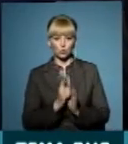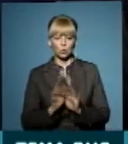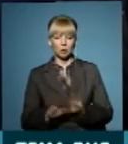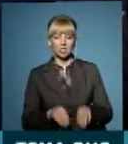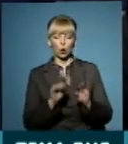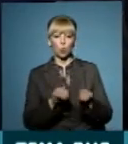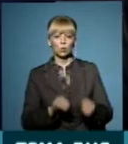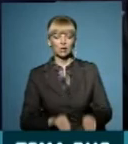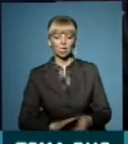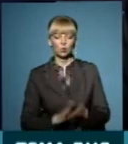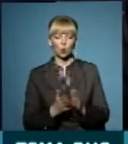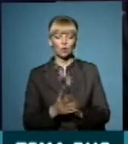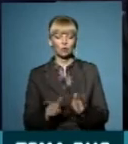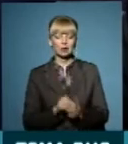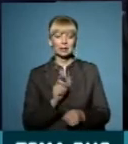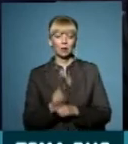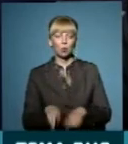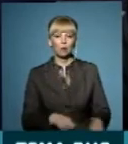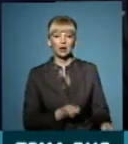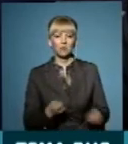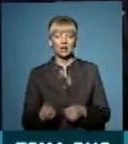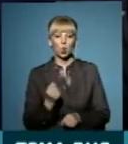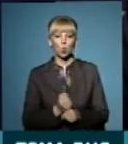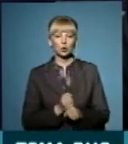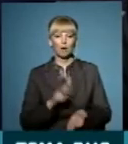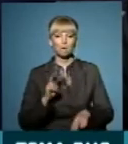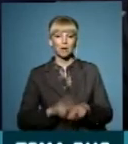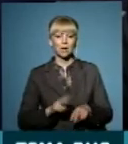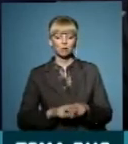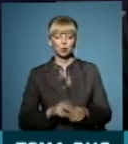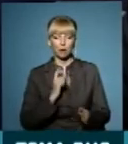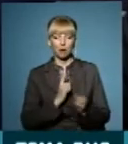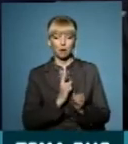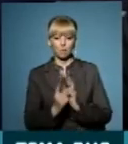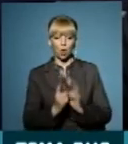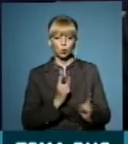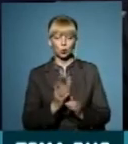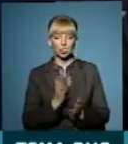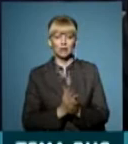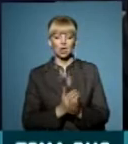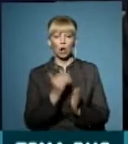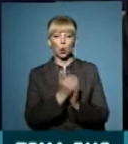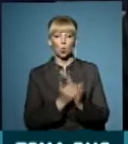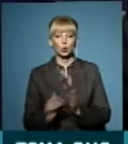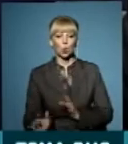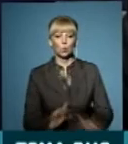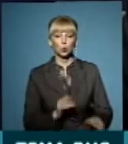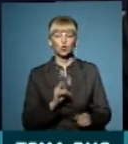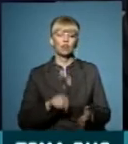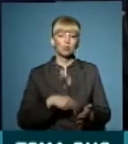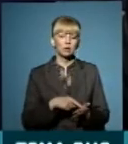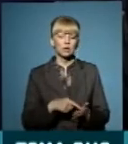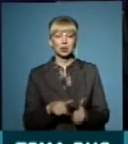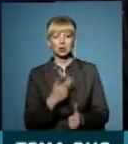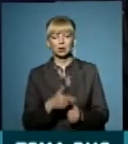після укладання договору з замовником перевезень розробляється паспорт маршруту і є розклад руху. Чи в місті,